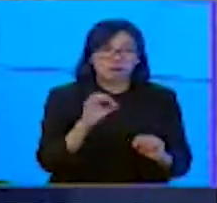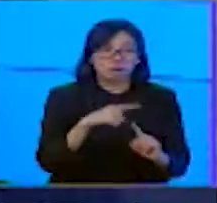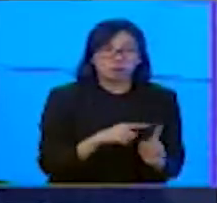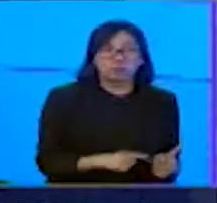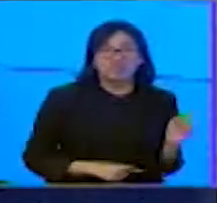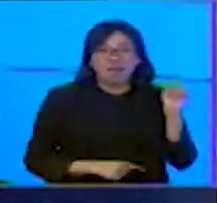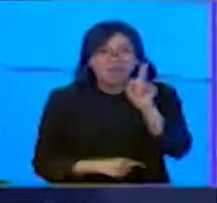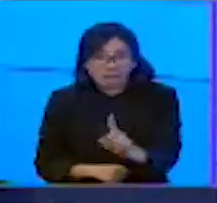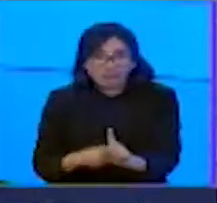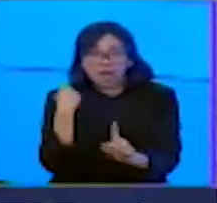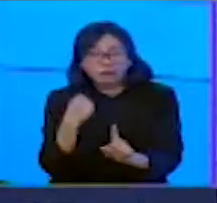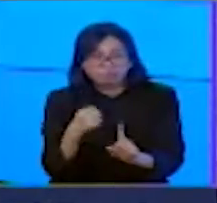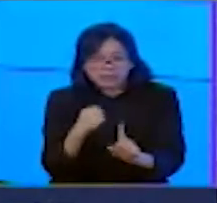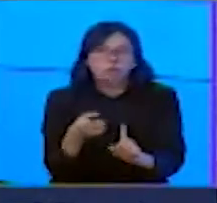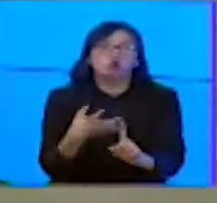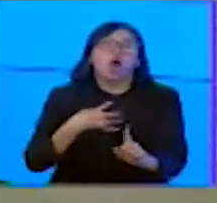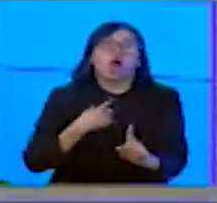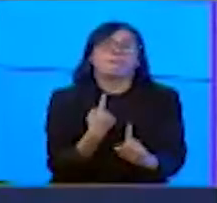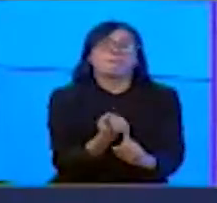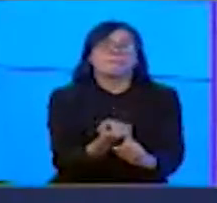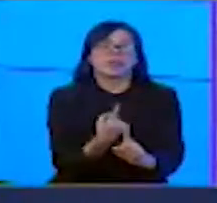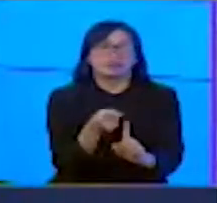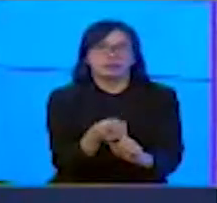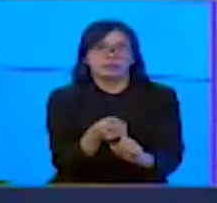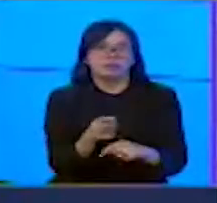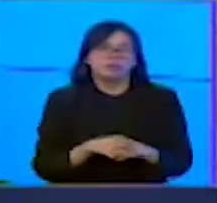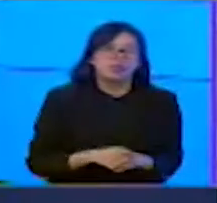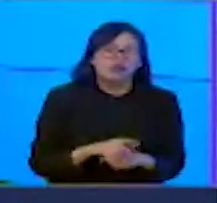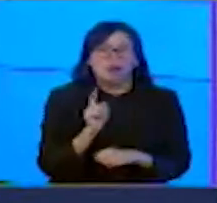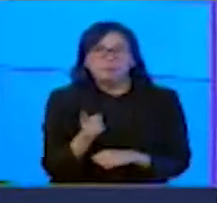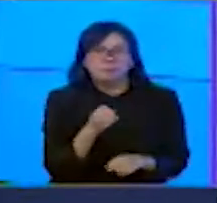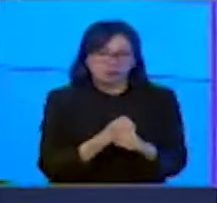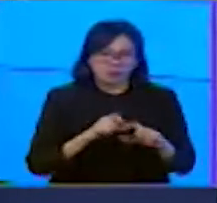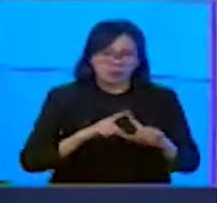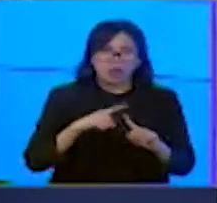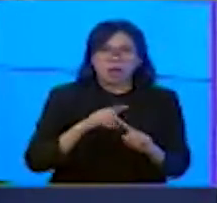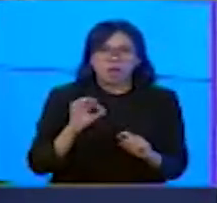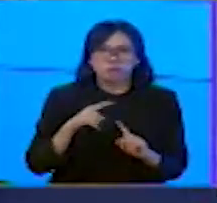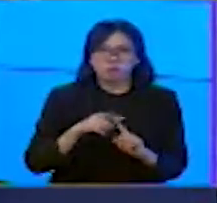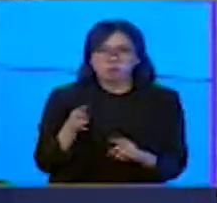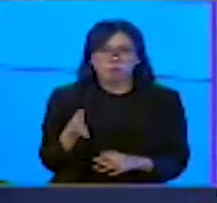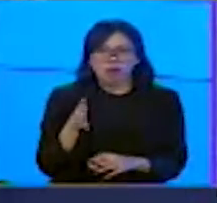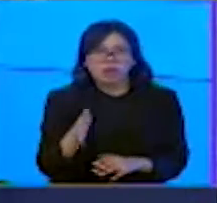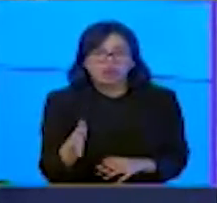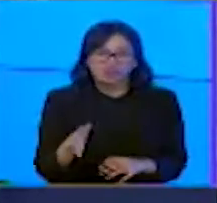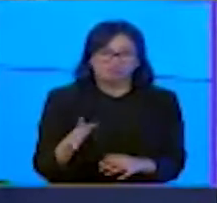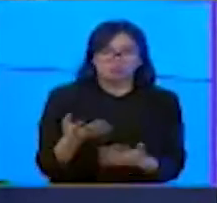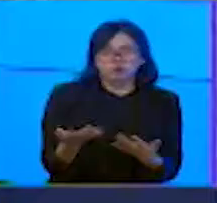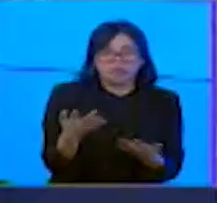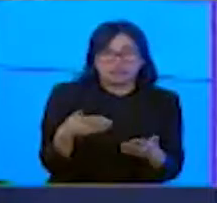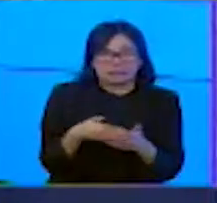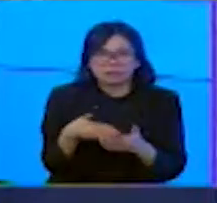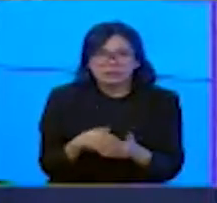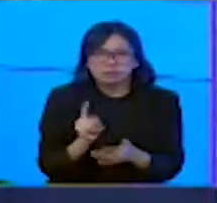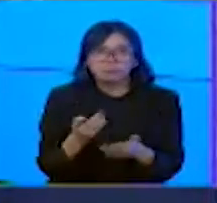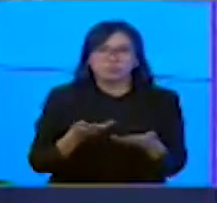ada beberapa yang beliau tidak setuju, mungkin kondisi COVID dan harus memberikan perhatian kepada TNI di